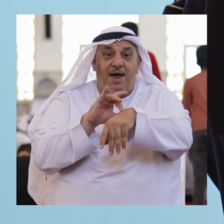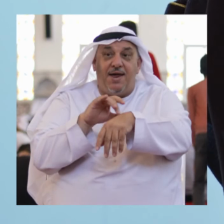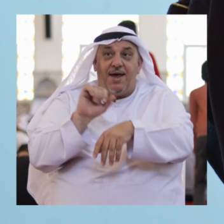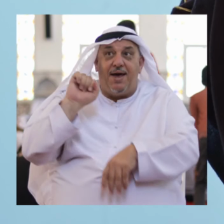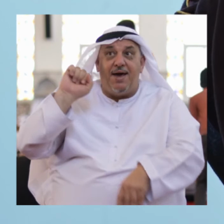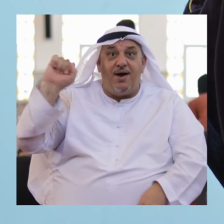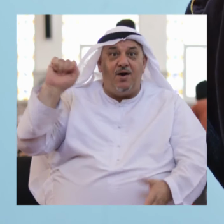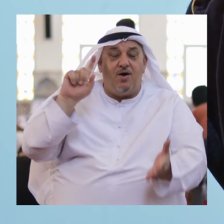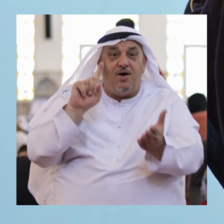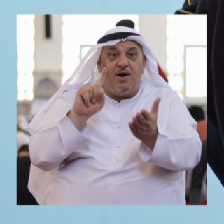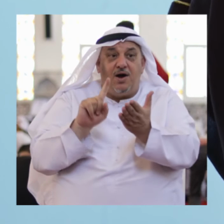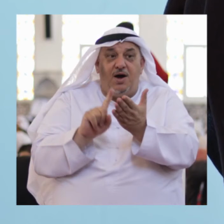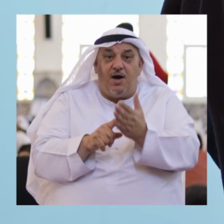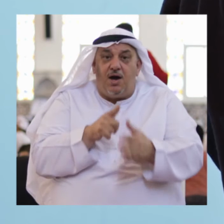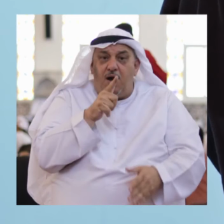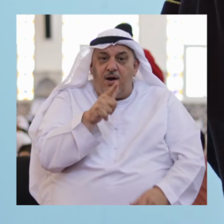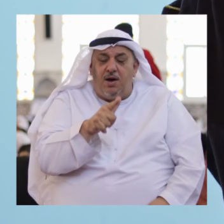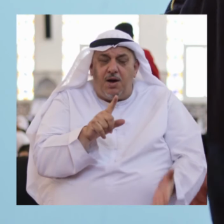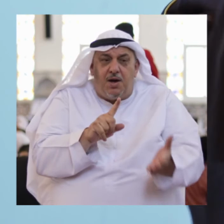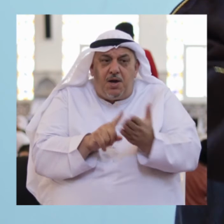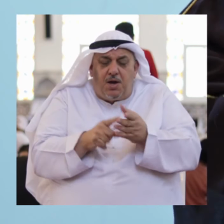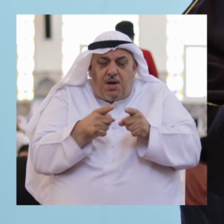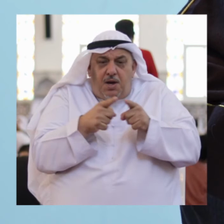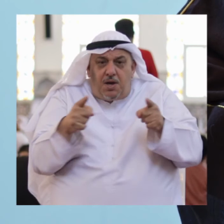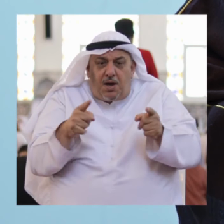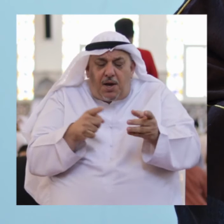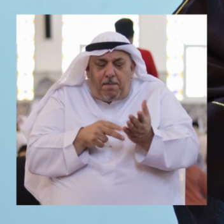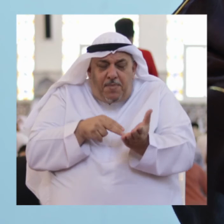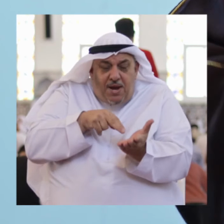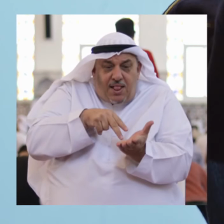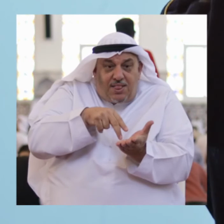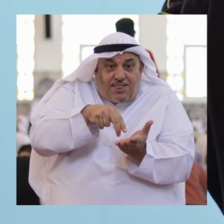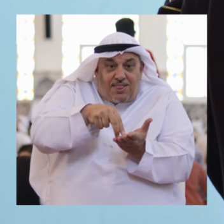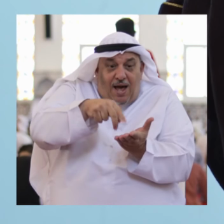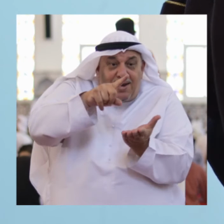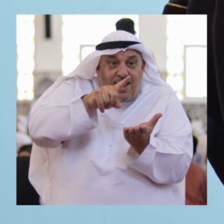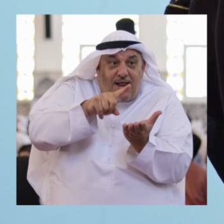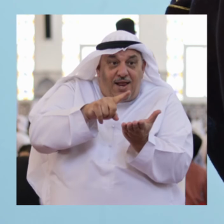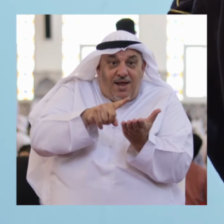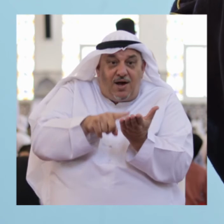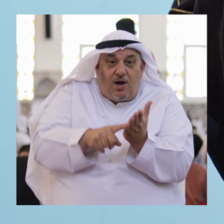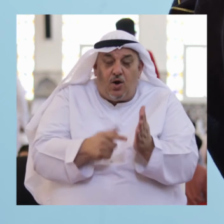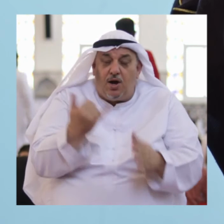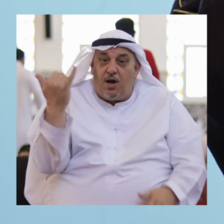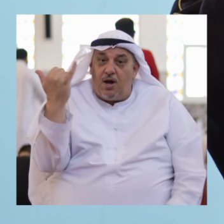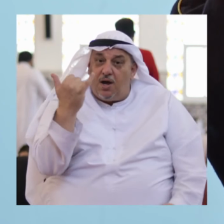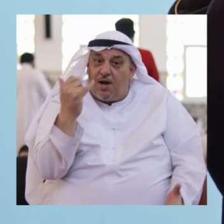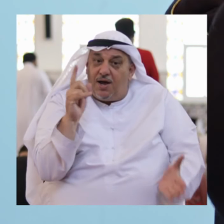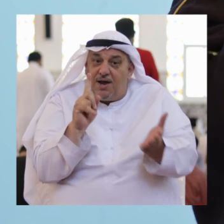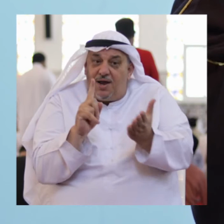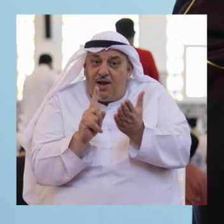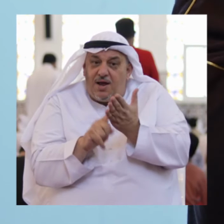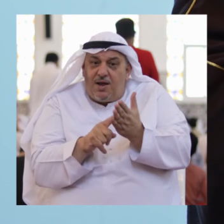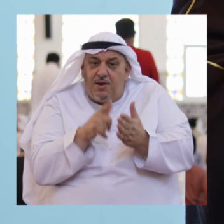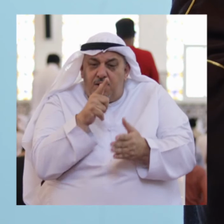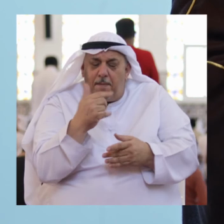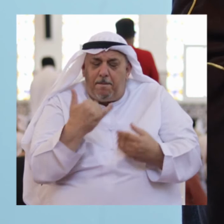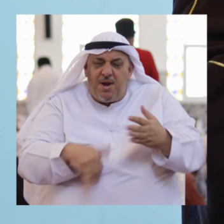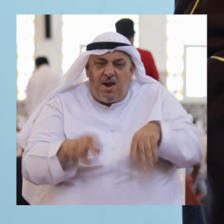ويبث الامل في نفس المريض وان يرفع معنوياته